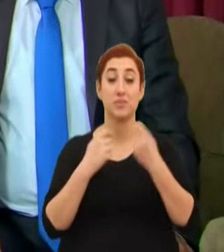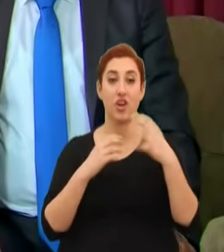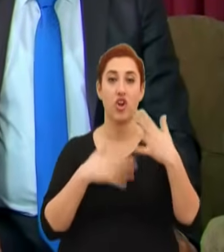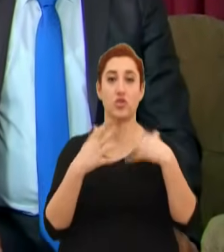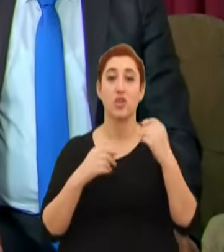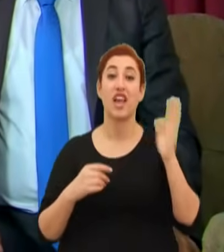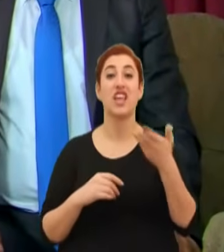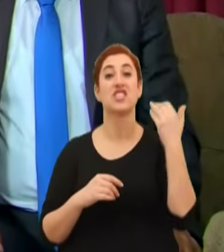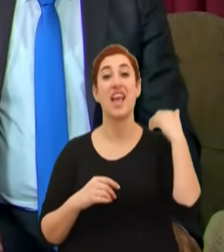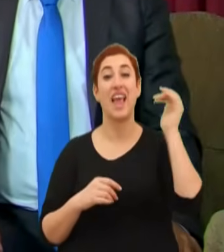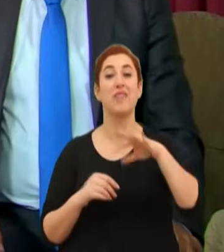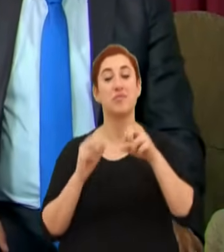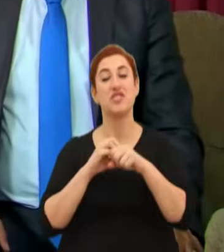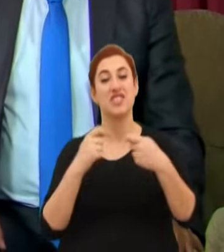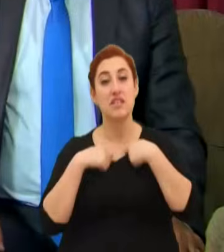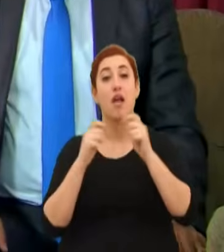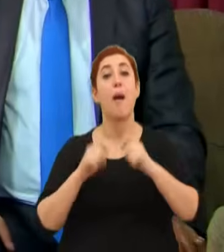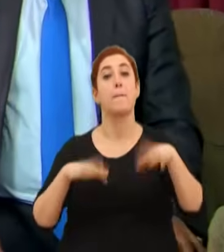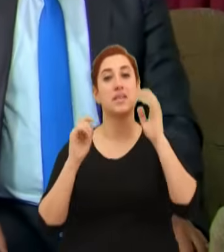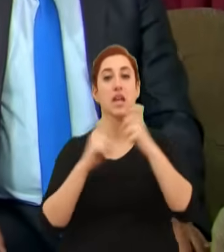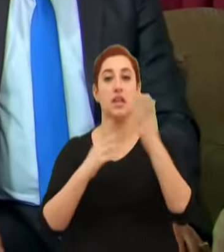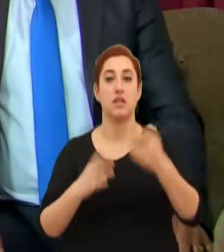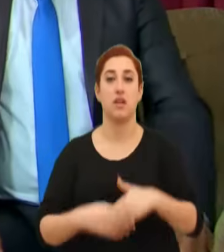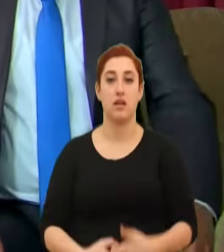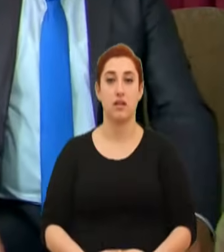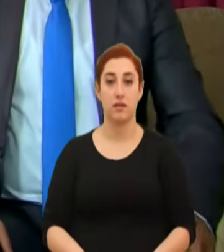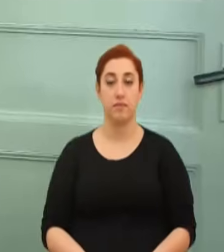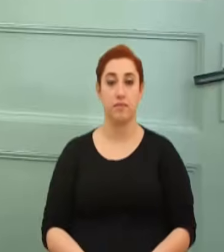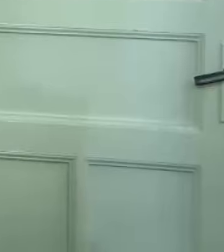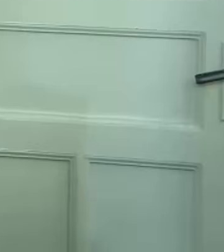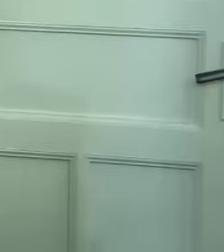sarıyor abiciğim. Keşke gelmem için o kadar ısrar etmeseydin Erdem.